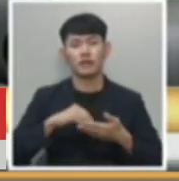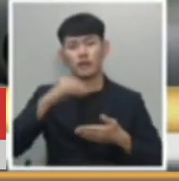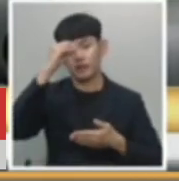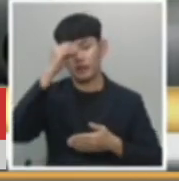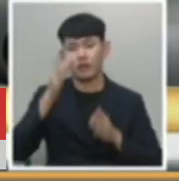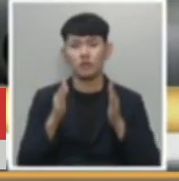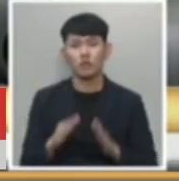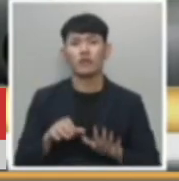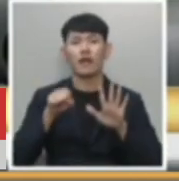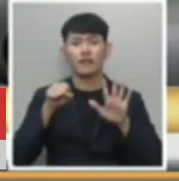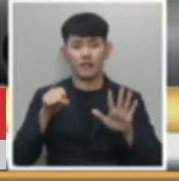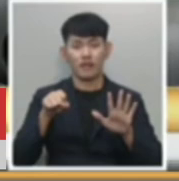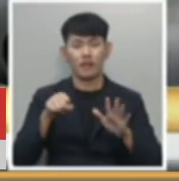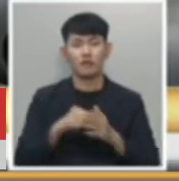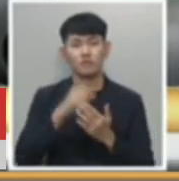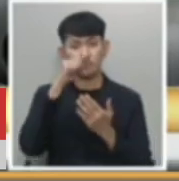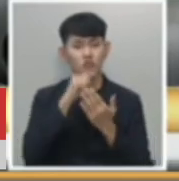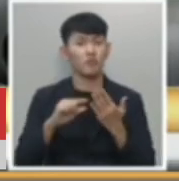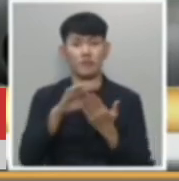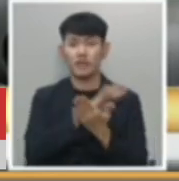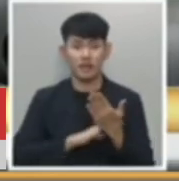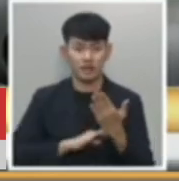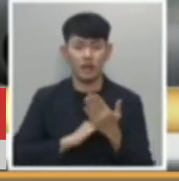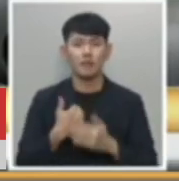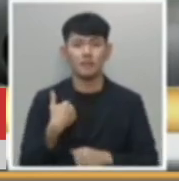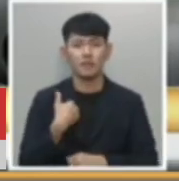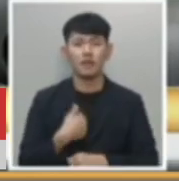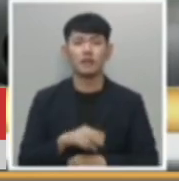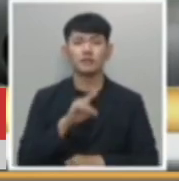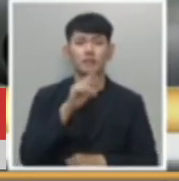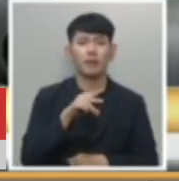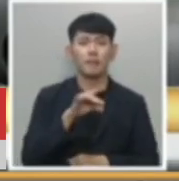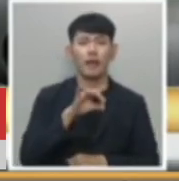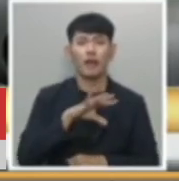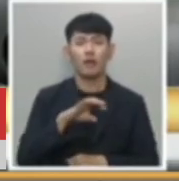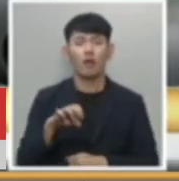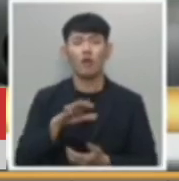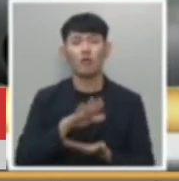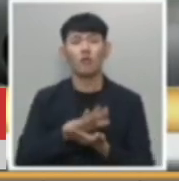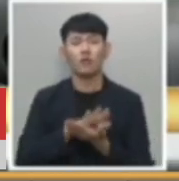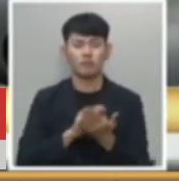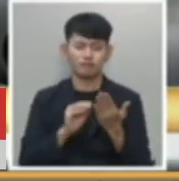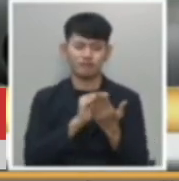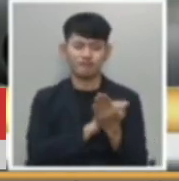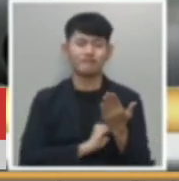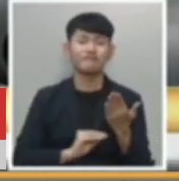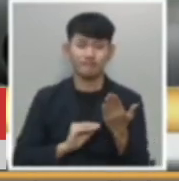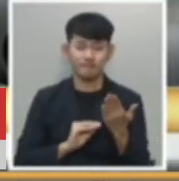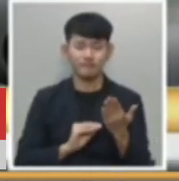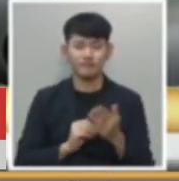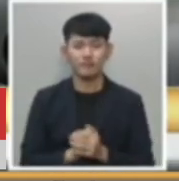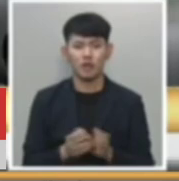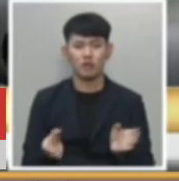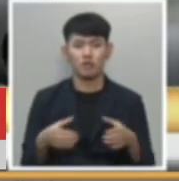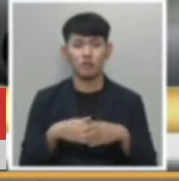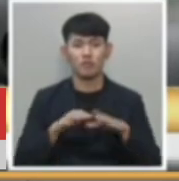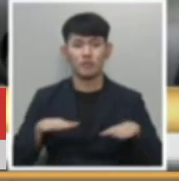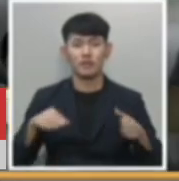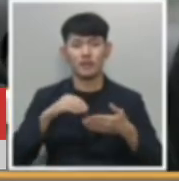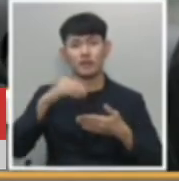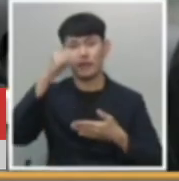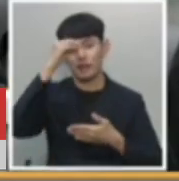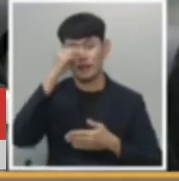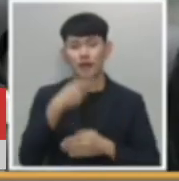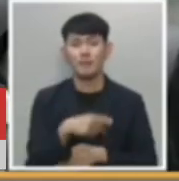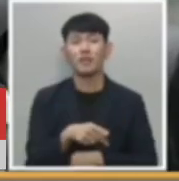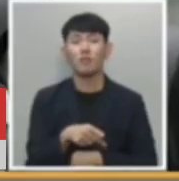คนทั่วประเทศมี7,800โรงเรียนถึงม.6ด้วยนักเรียนกลุ่มนี้จะอยู่ในเรียนประถมศึกษ